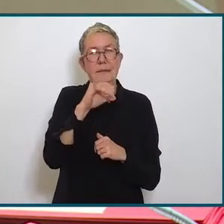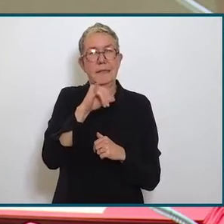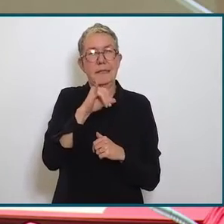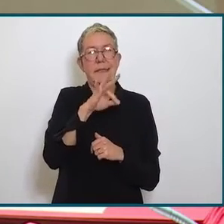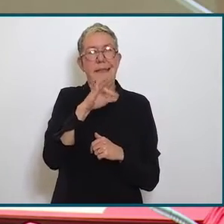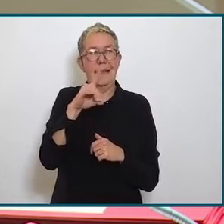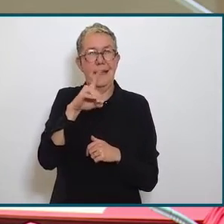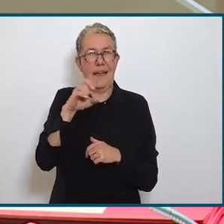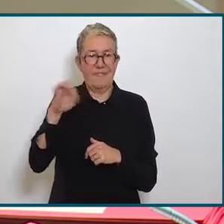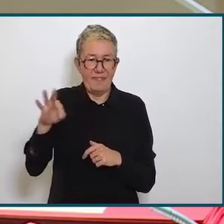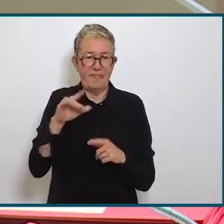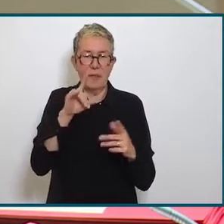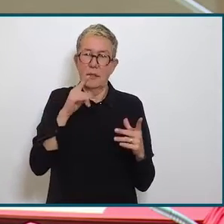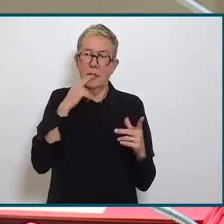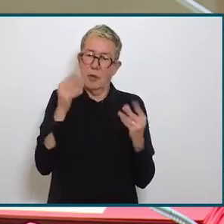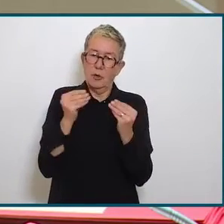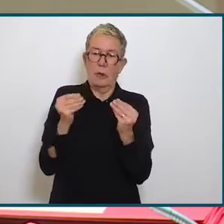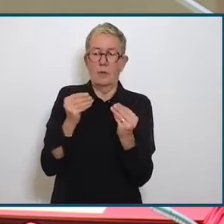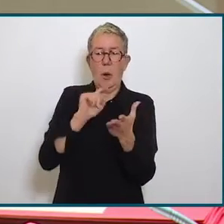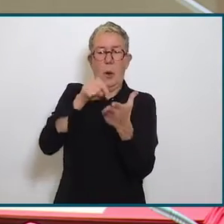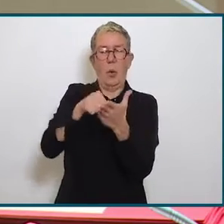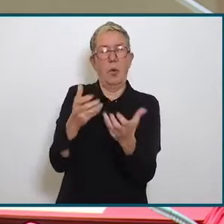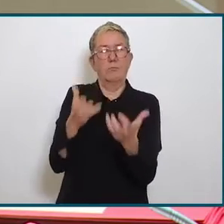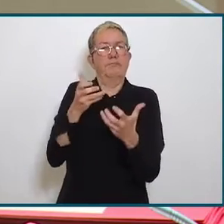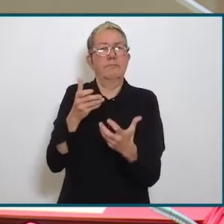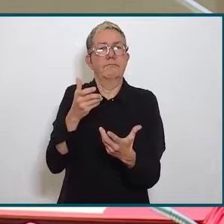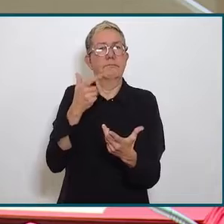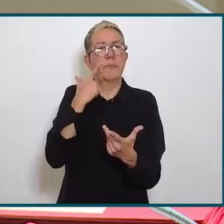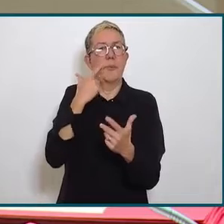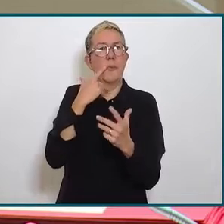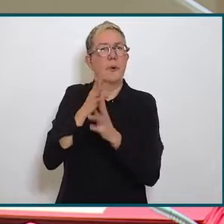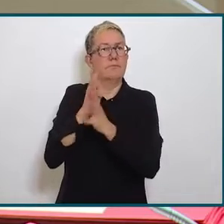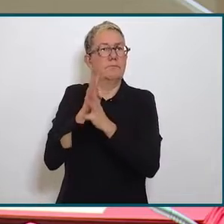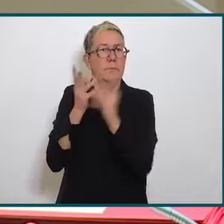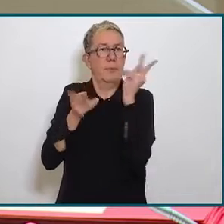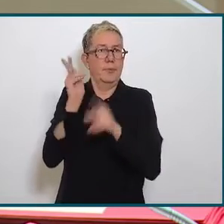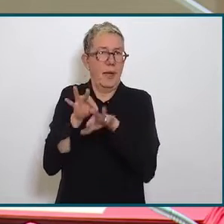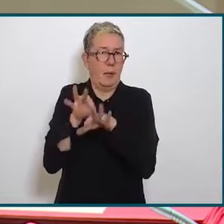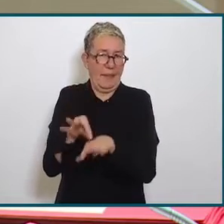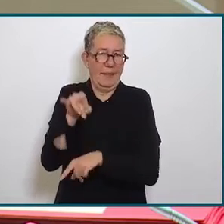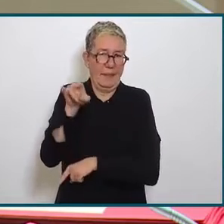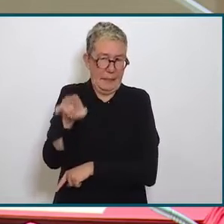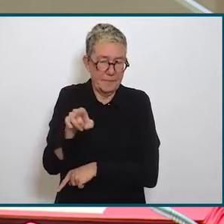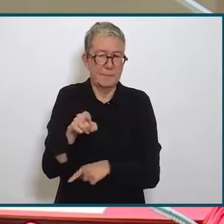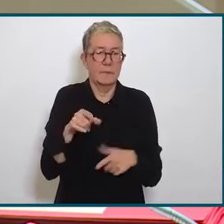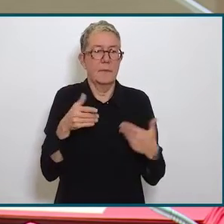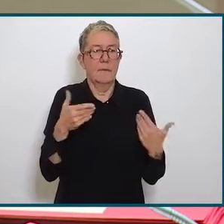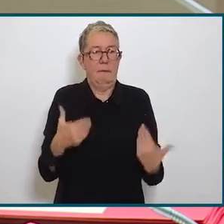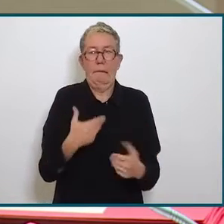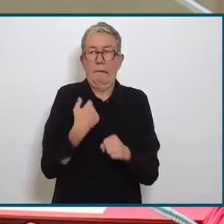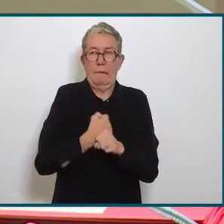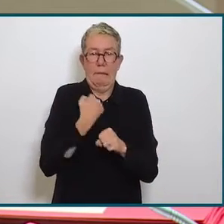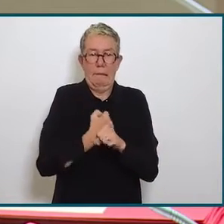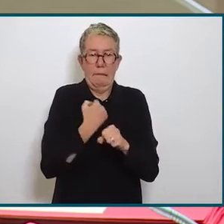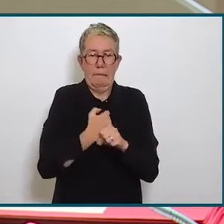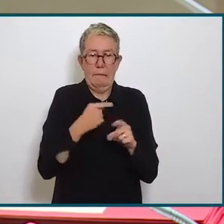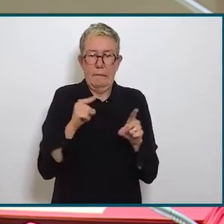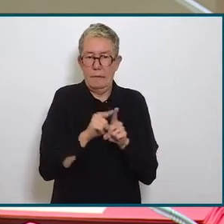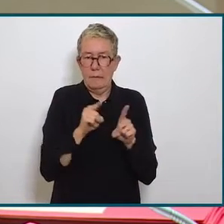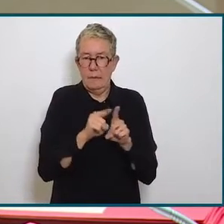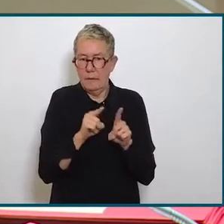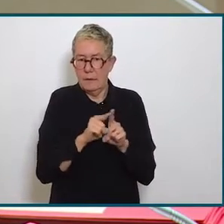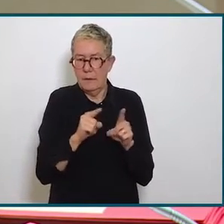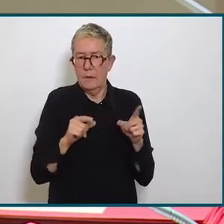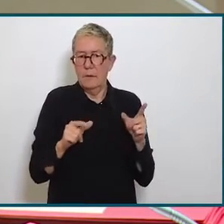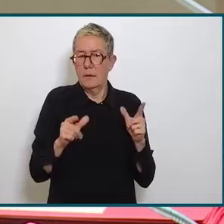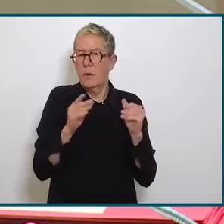des missions qu'il accomplit et des usagers qui l'accompagnent. Ou quand nous travaillons actuellement à loger l'Amicale du Nid,